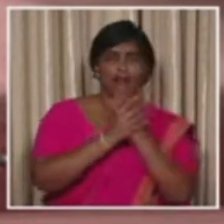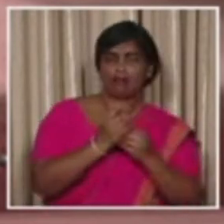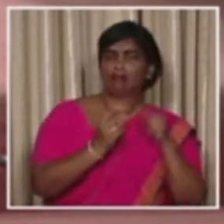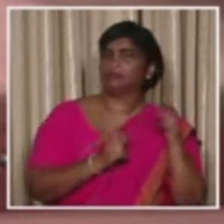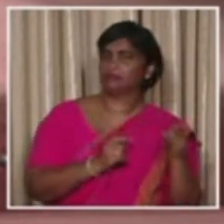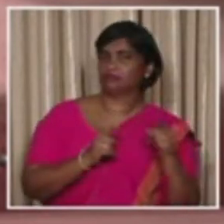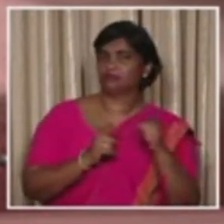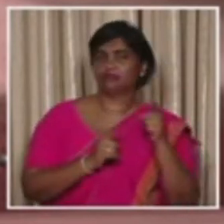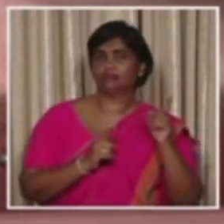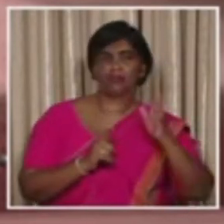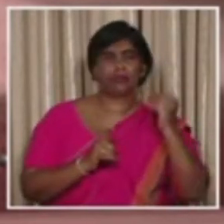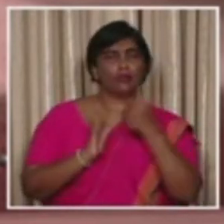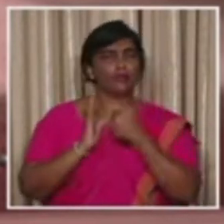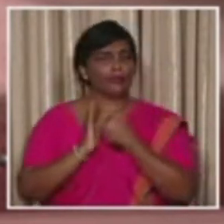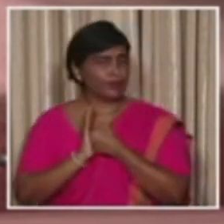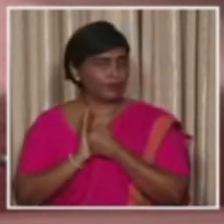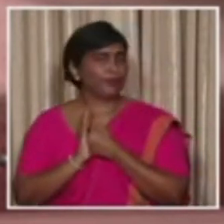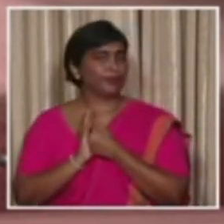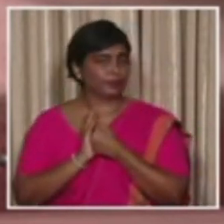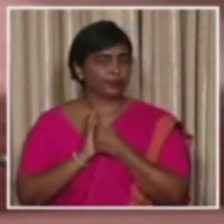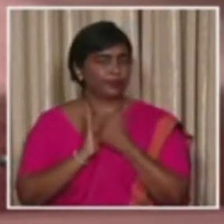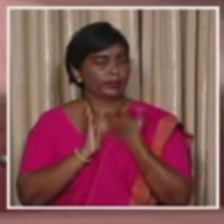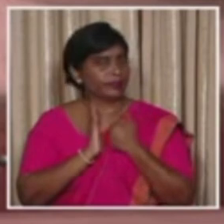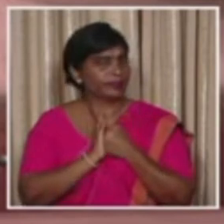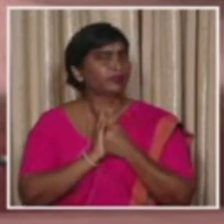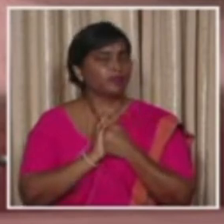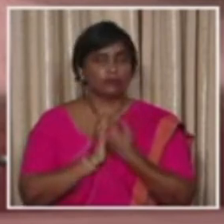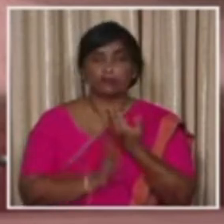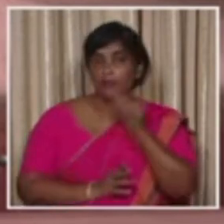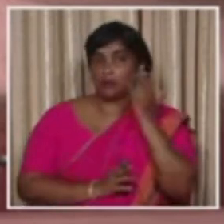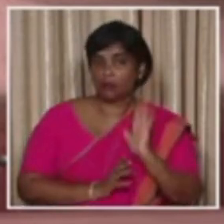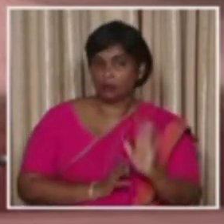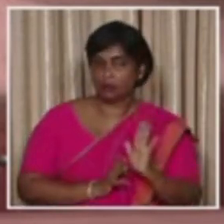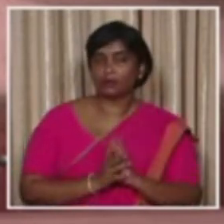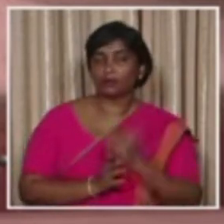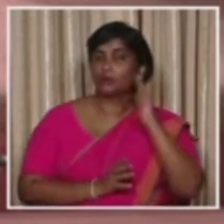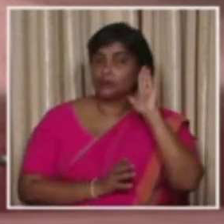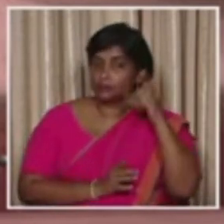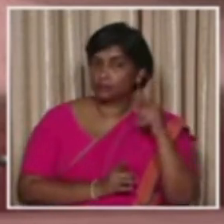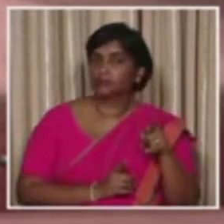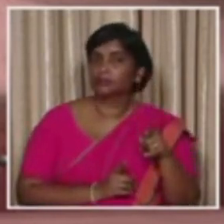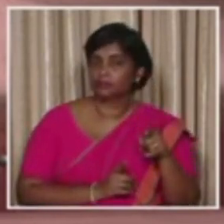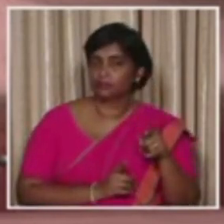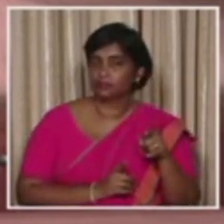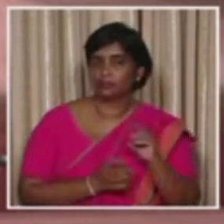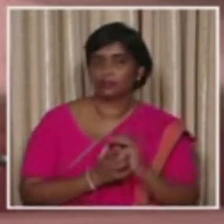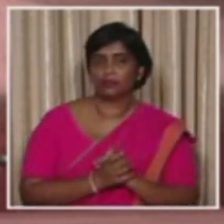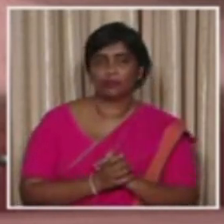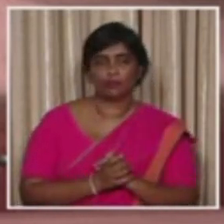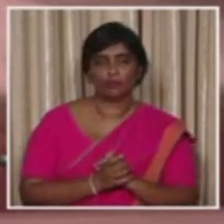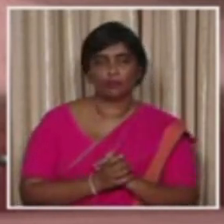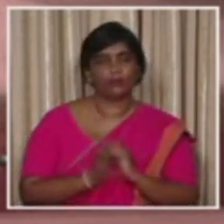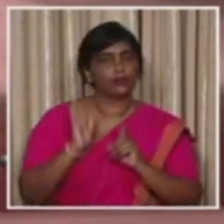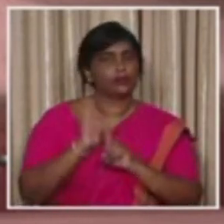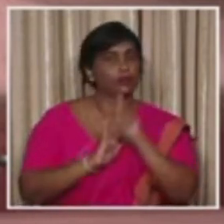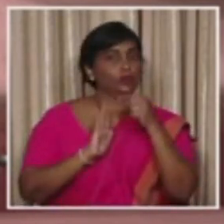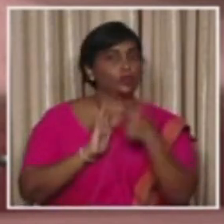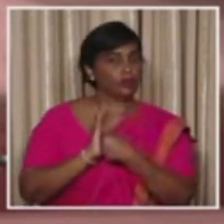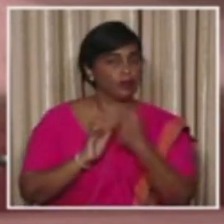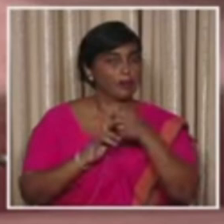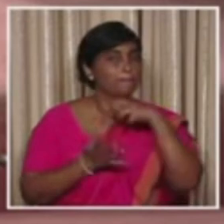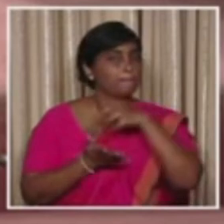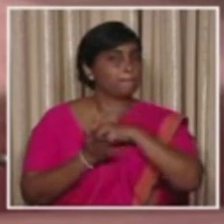நாங்கள் குறிப்பாக வடக்கு கிழக்கிலே இந்து அல்லது தமிழ் மக்களும் இஸ்லாமிய மக்களும் சேர்ந்து வாழ்கின்ற ஒரு